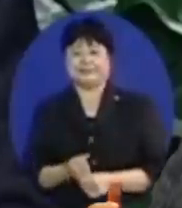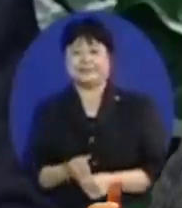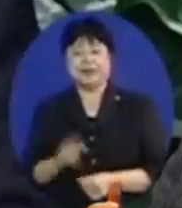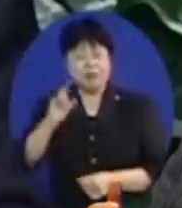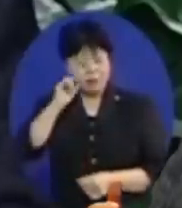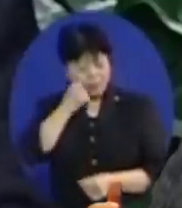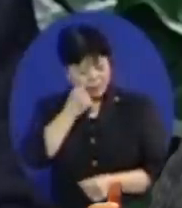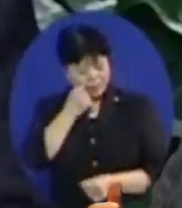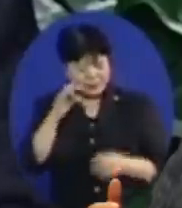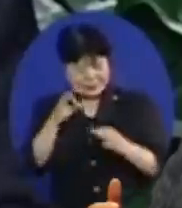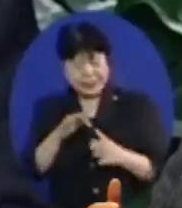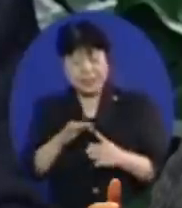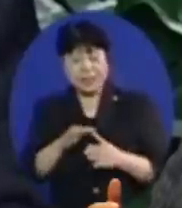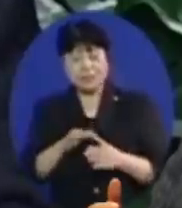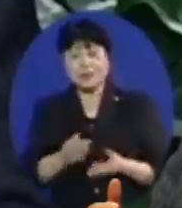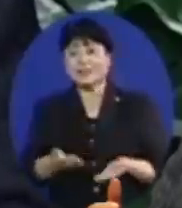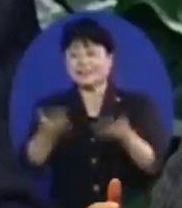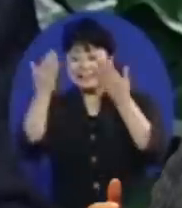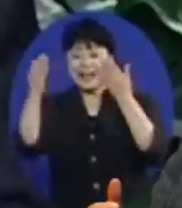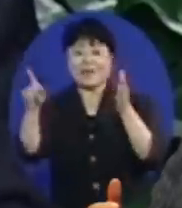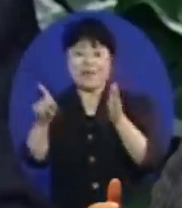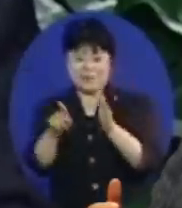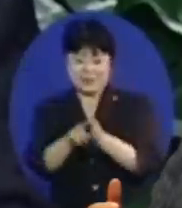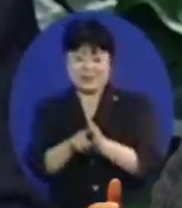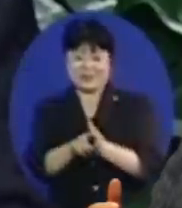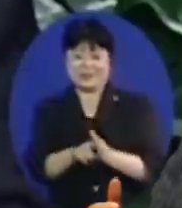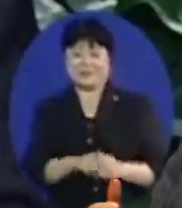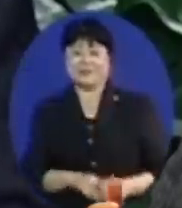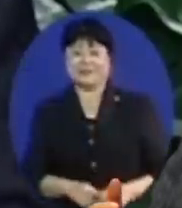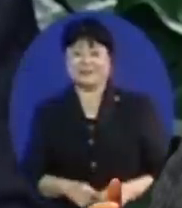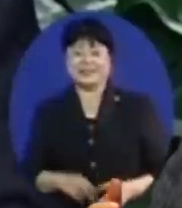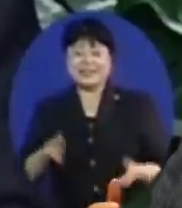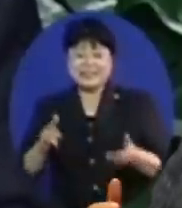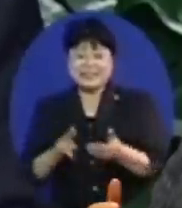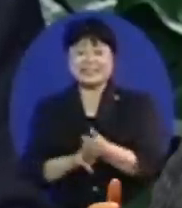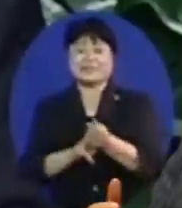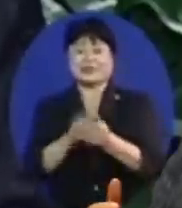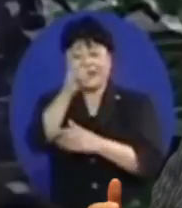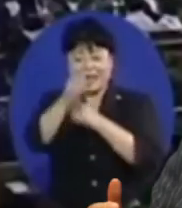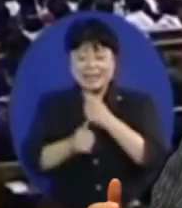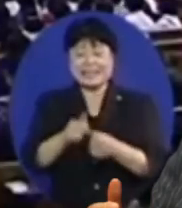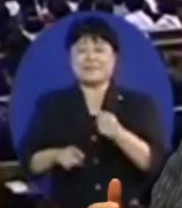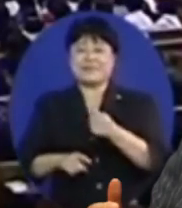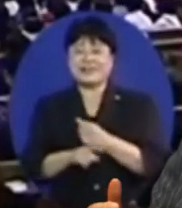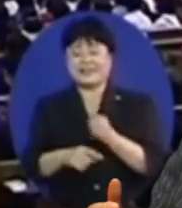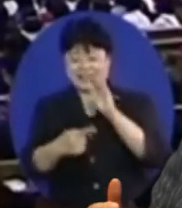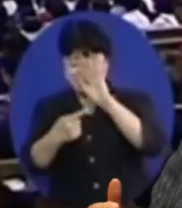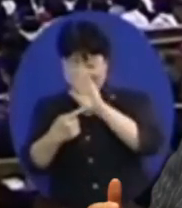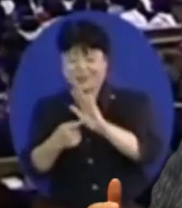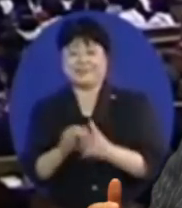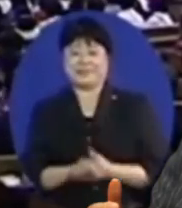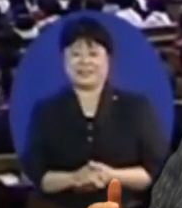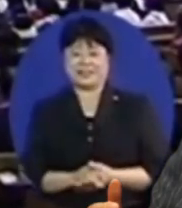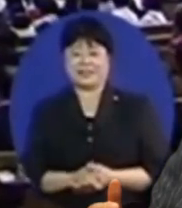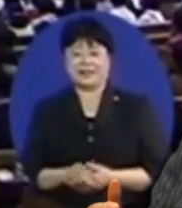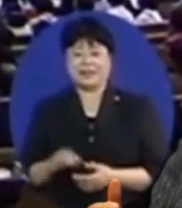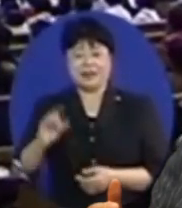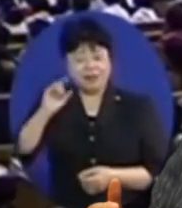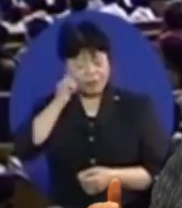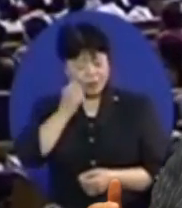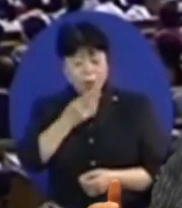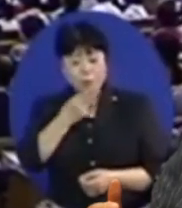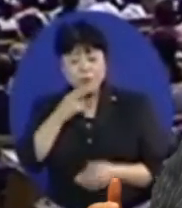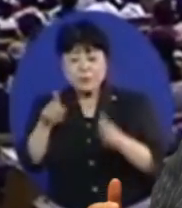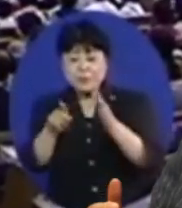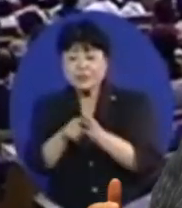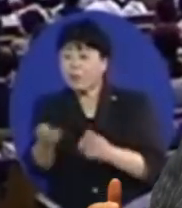시련은 잠시 후에 지나가고 믿음은 역사에서 하나님의 뜻이 이루어지게 되는 것입니다. 시련이 없는 믿음은